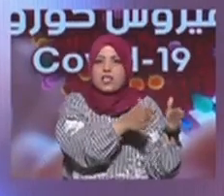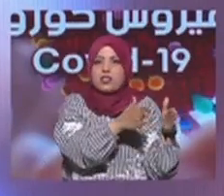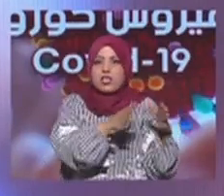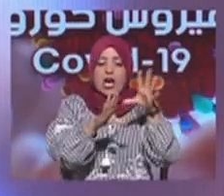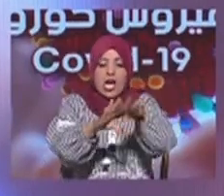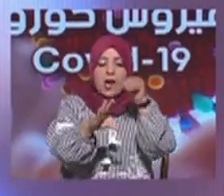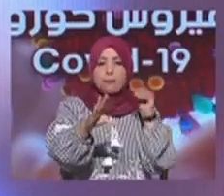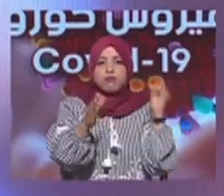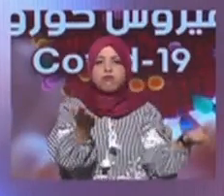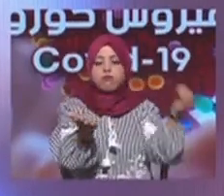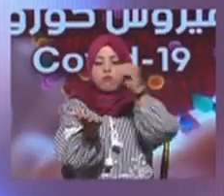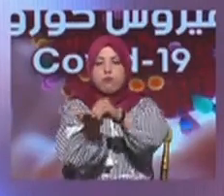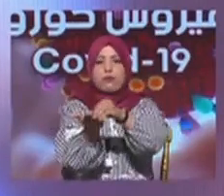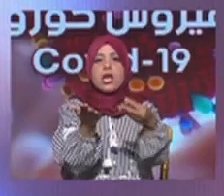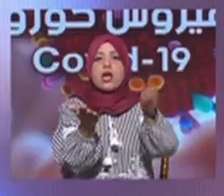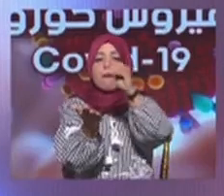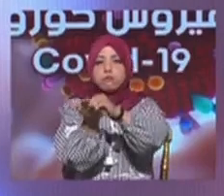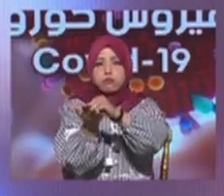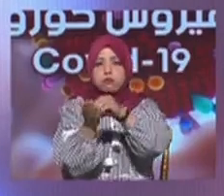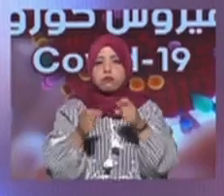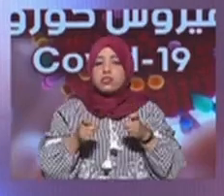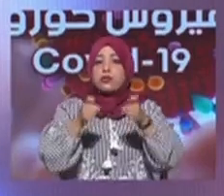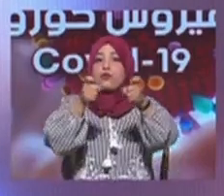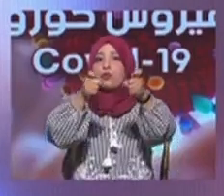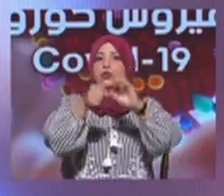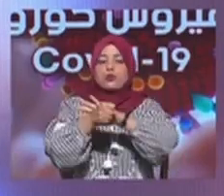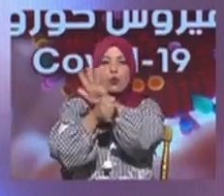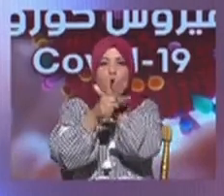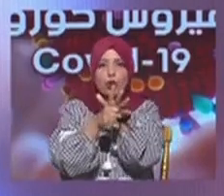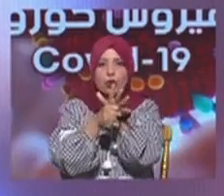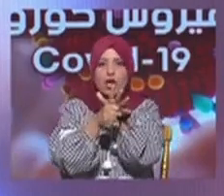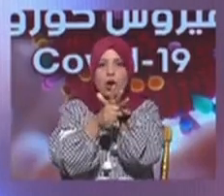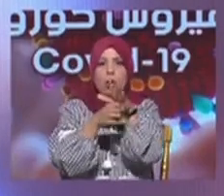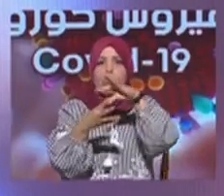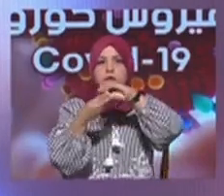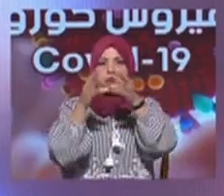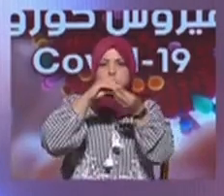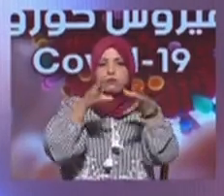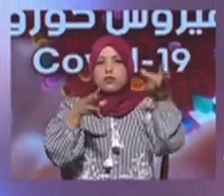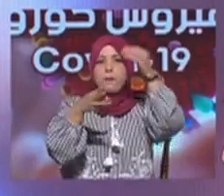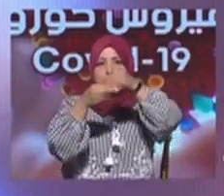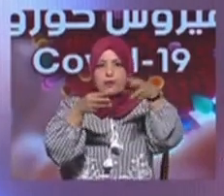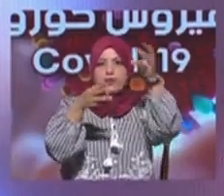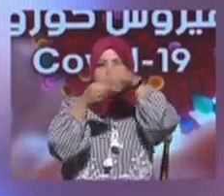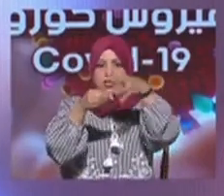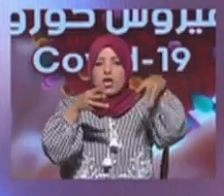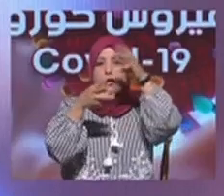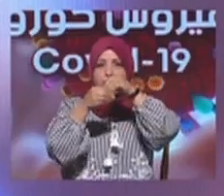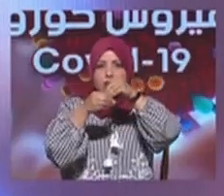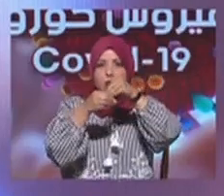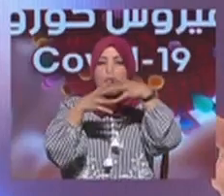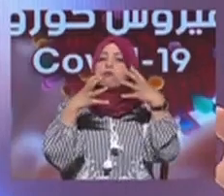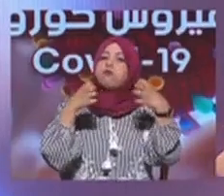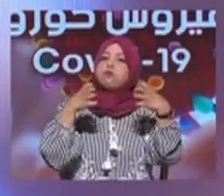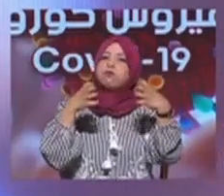تاخذ بلاصه معينه سبيسيفيك نتاع الفيروس وتبدا اون فالونتليفي معناتها باش نكثروها برشا مرات حتى لين